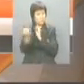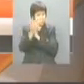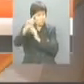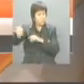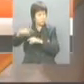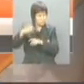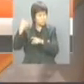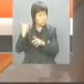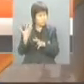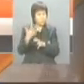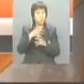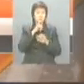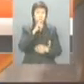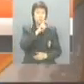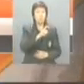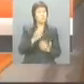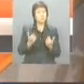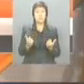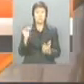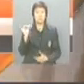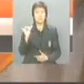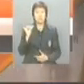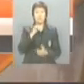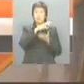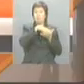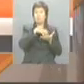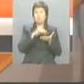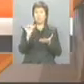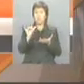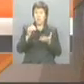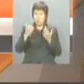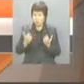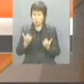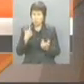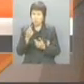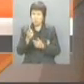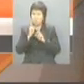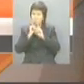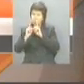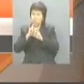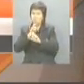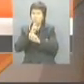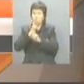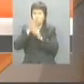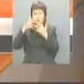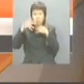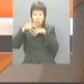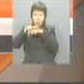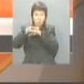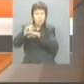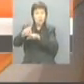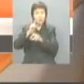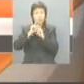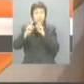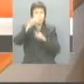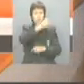หมคะ ยังครับทางเราก็ได้มีการประสานกับสถานเอกอัครทูตไทยในกรุงลอนดอนที่อังกฤษได้ชิดนะครับ ค่ะ สถานทูต